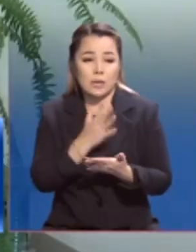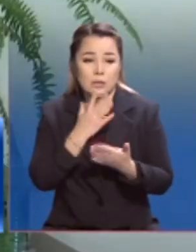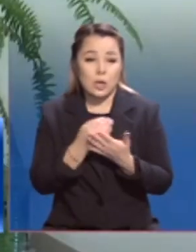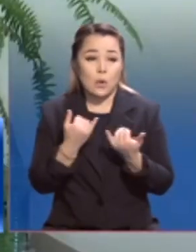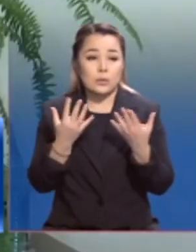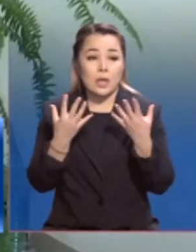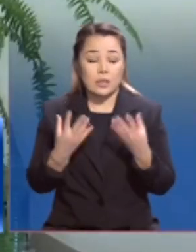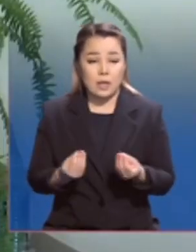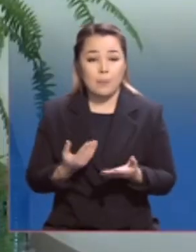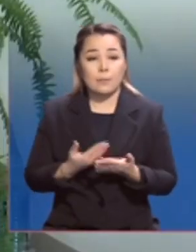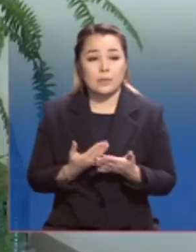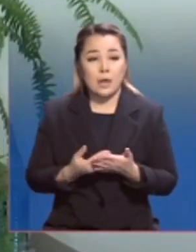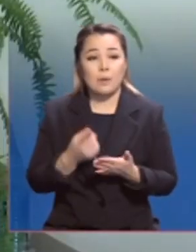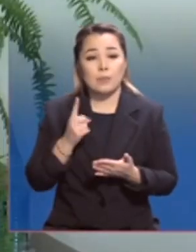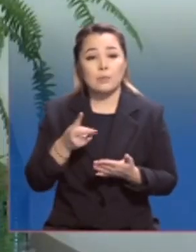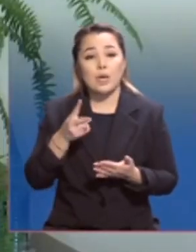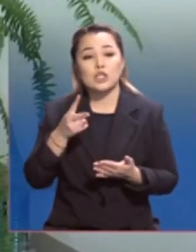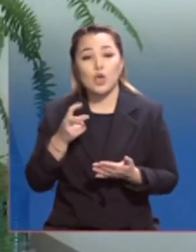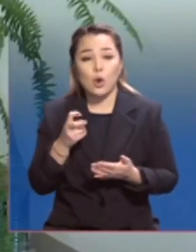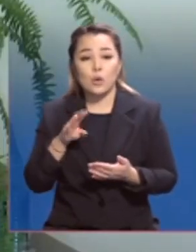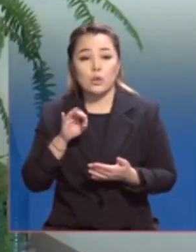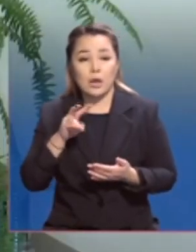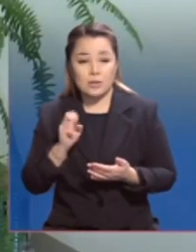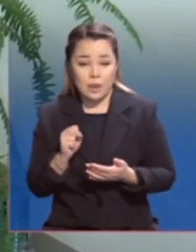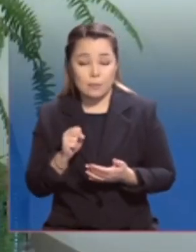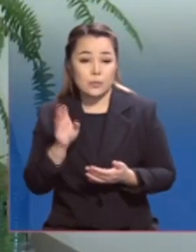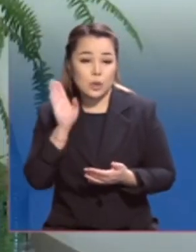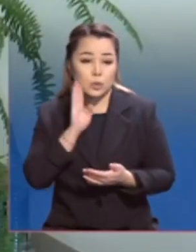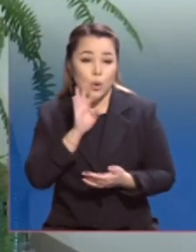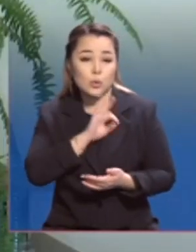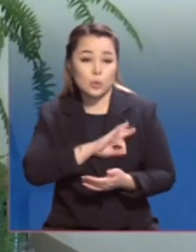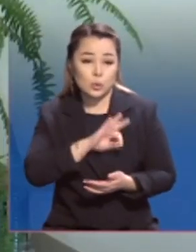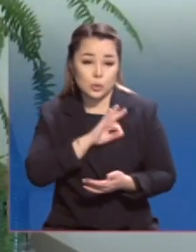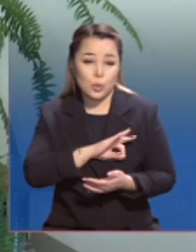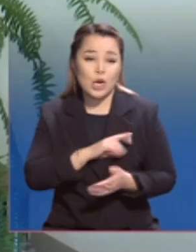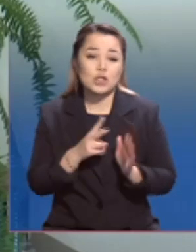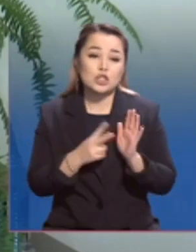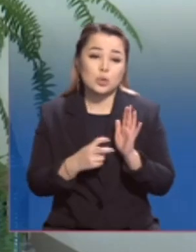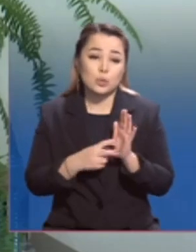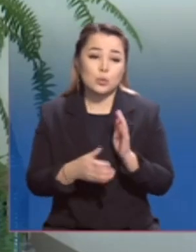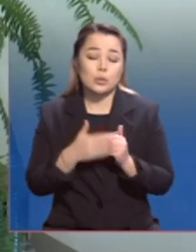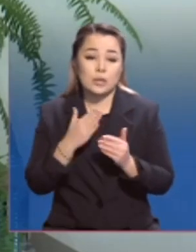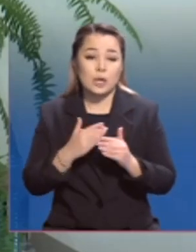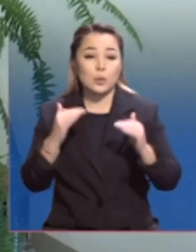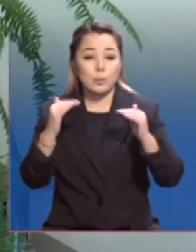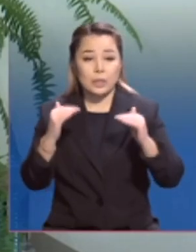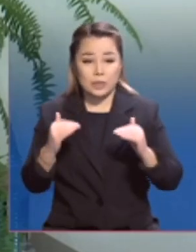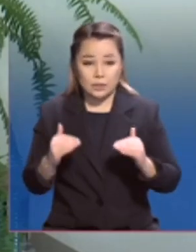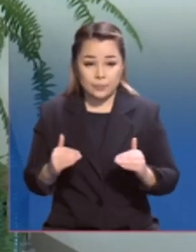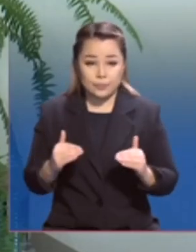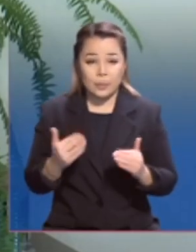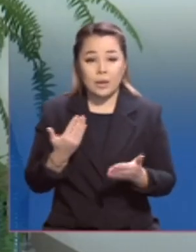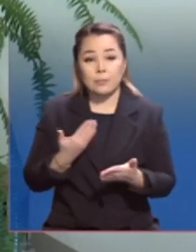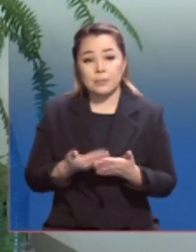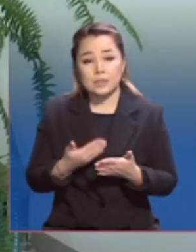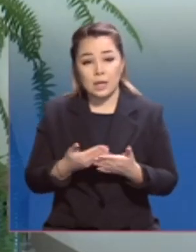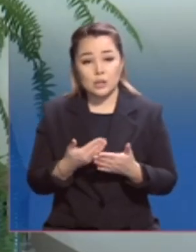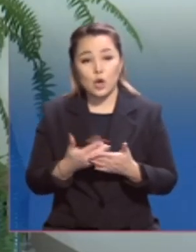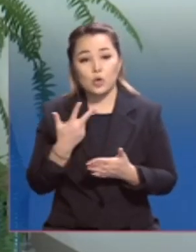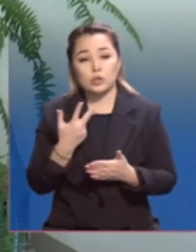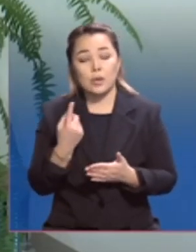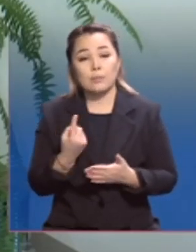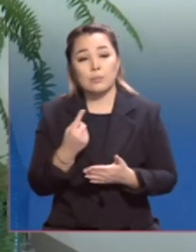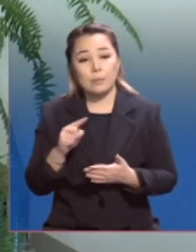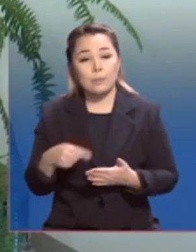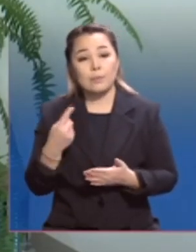таңда, мысалы, 1200 тоннадан су тұтыны 700-ге дейін төмендеді. Мысалы, 3-тен 1